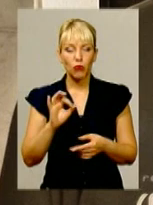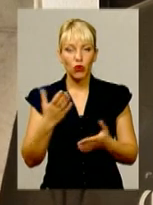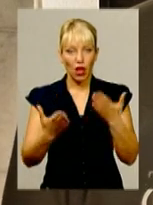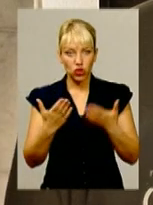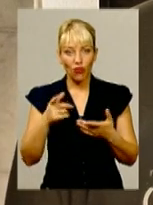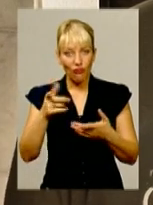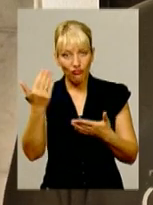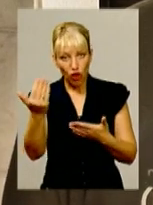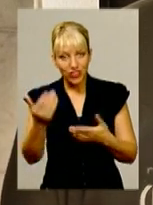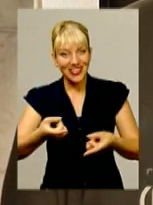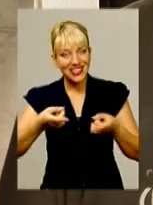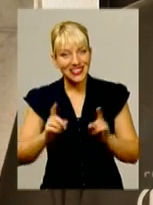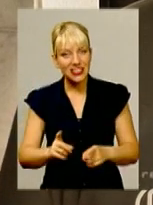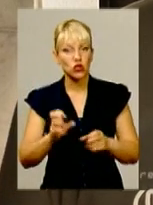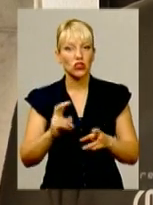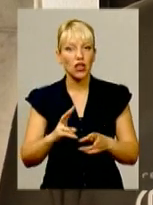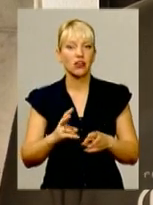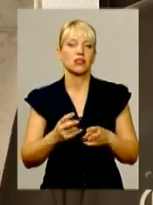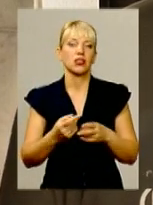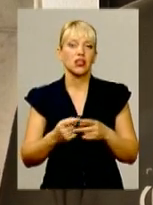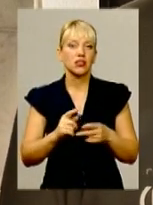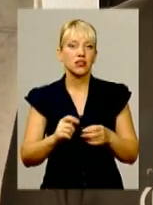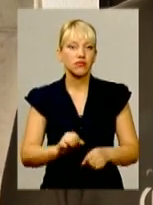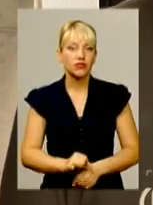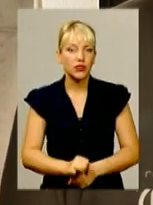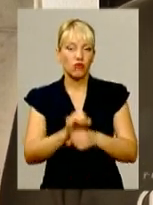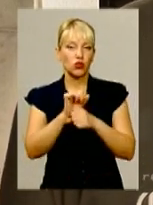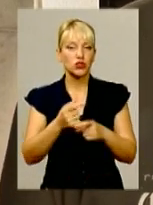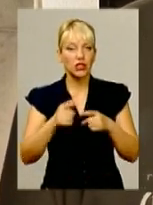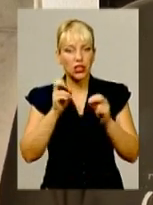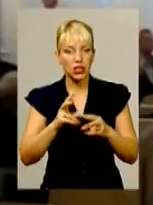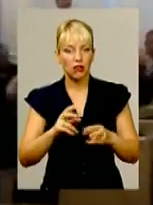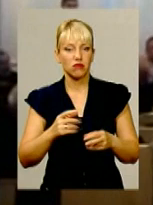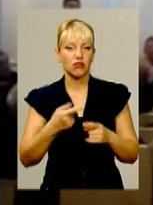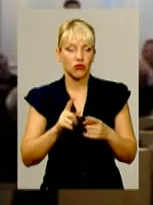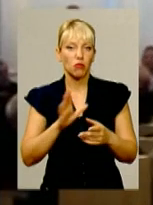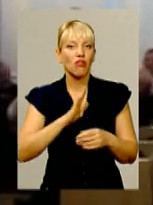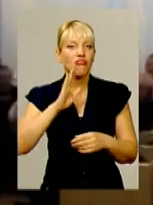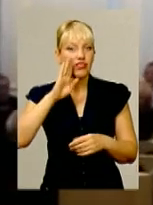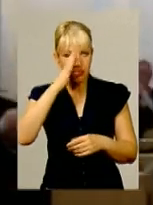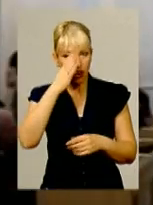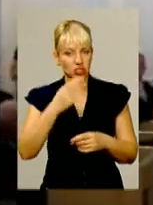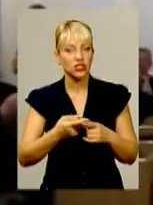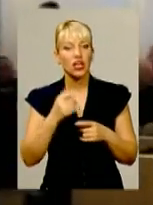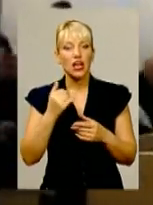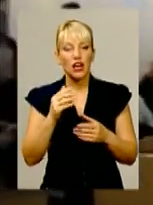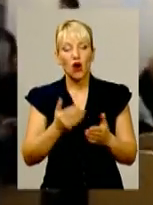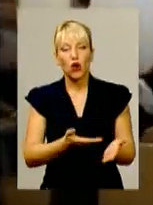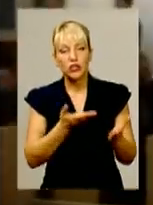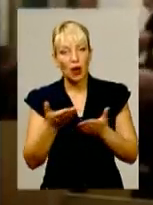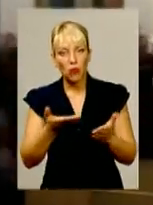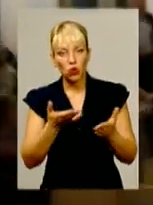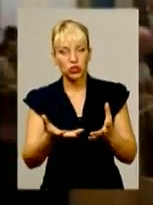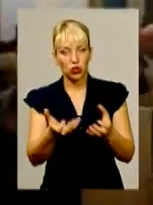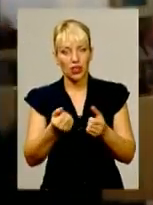учасники Майдану, у вас ідеали були майданівські, реально вони зраджені. Отримали запрошення від різних політичних сил